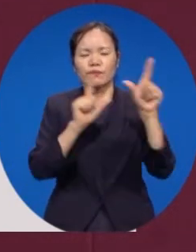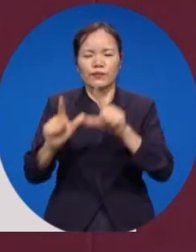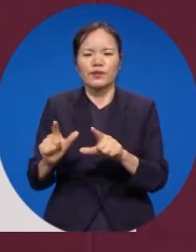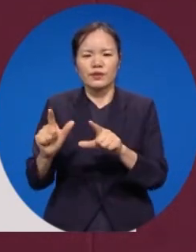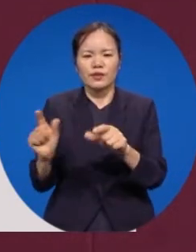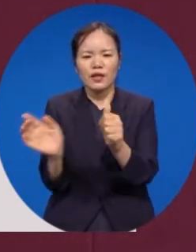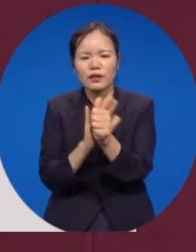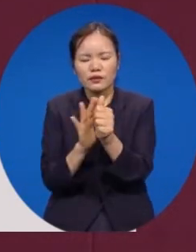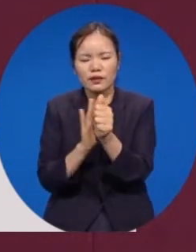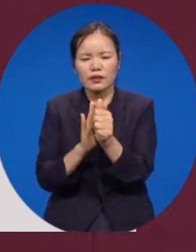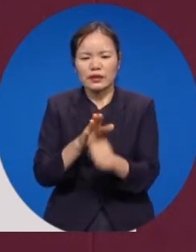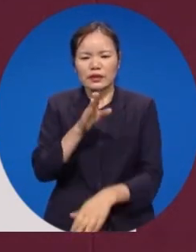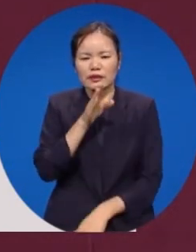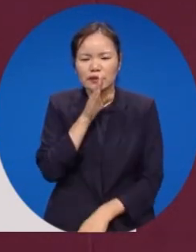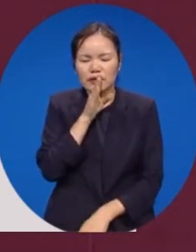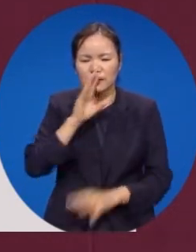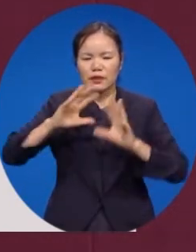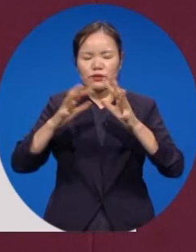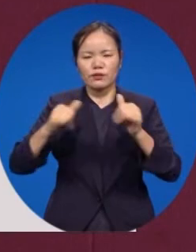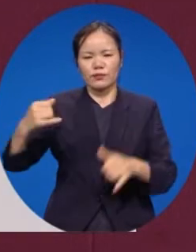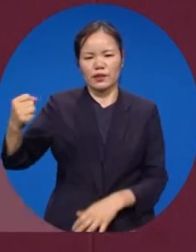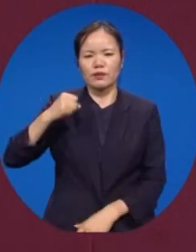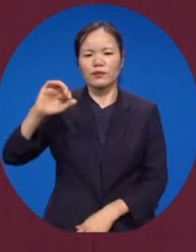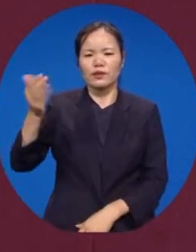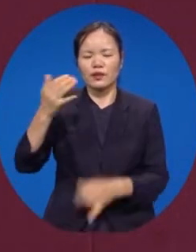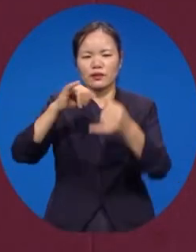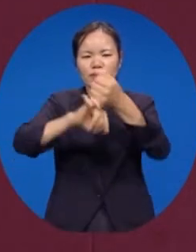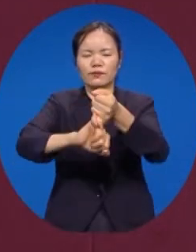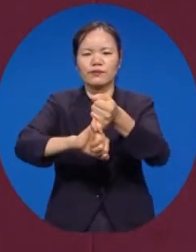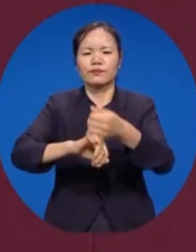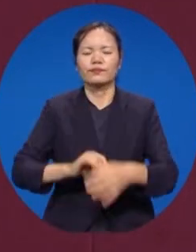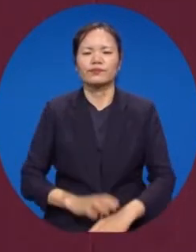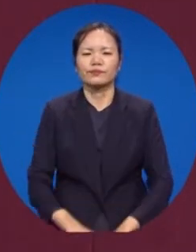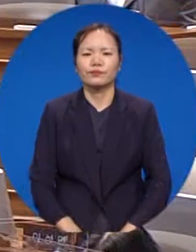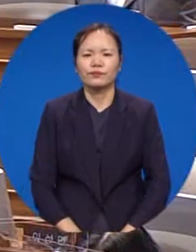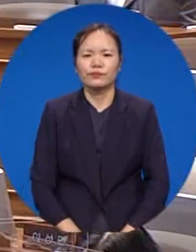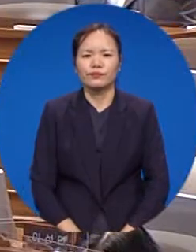진짜 국민의 힘이 되어드리겠습니다.